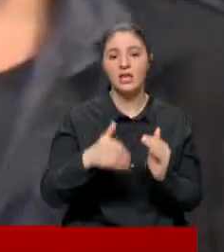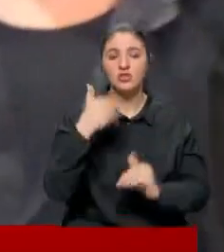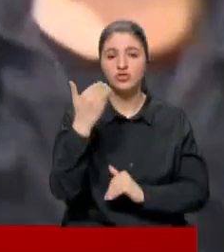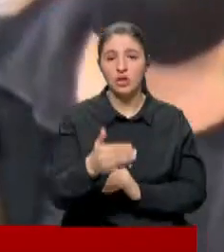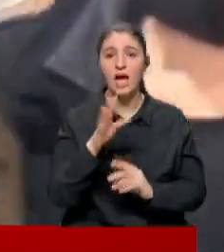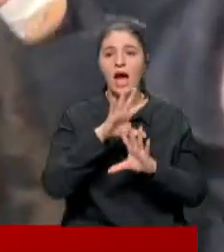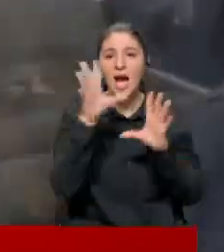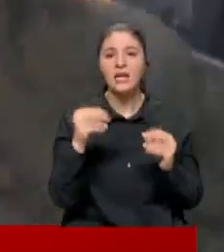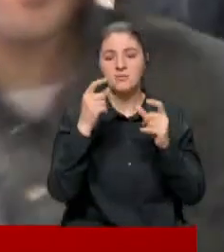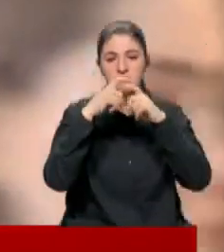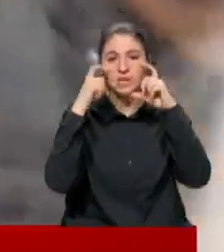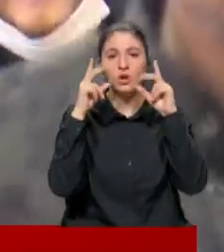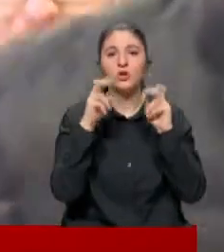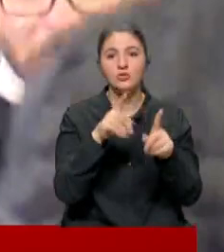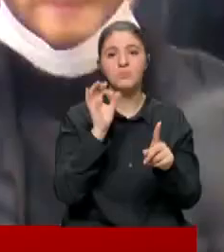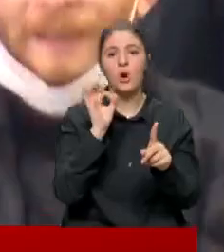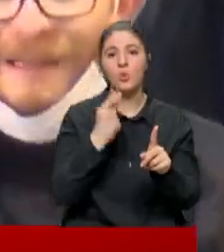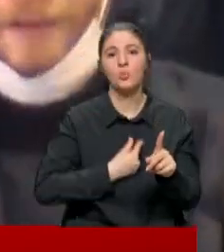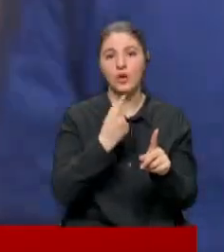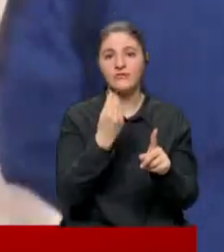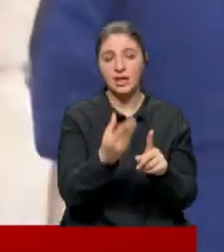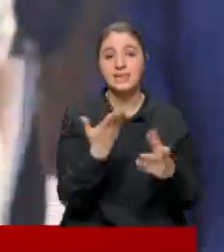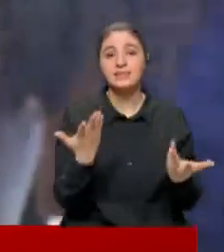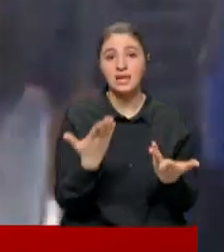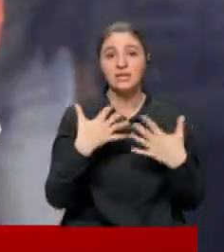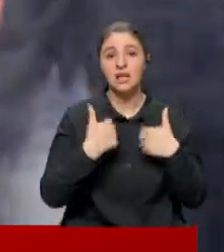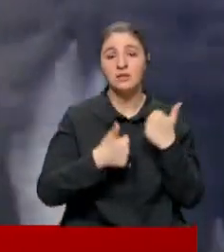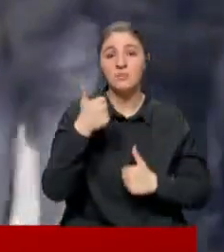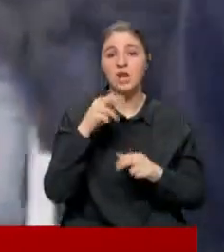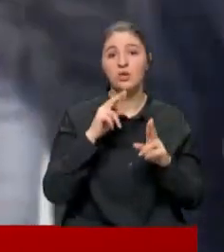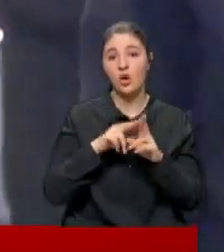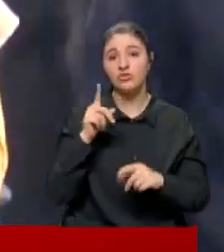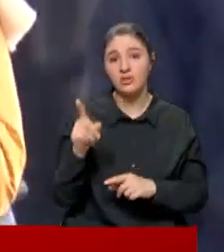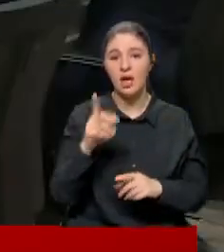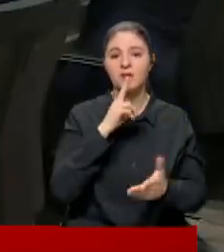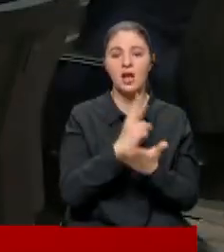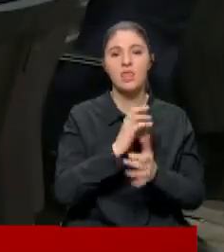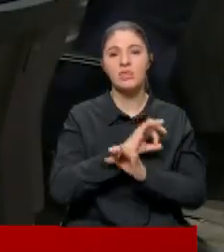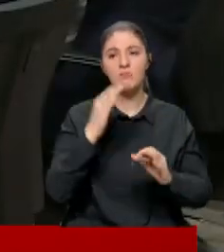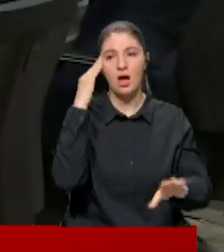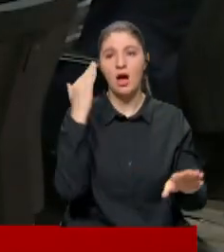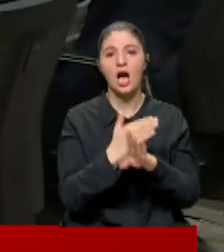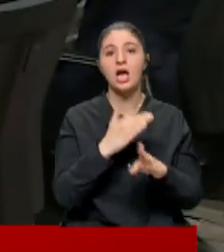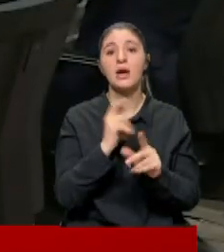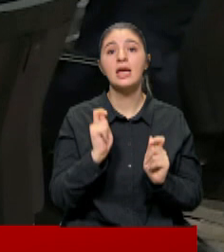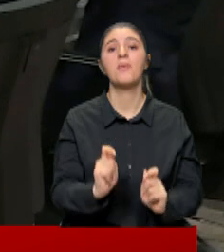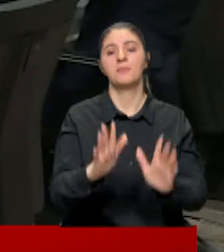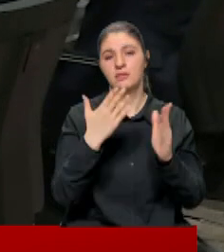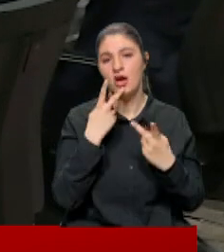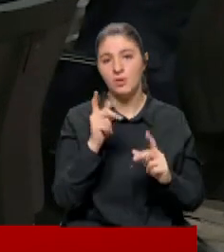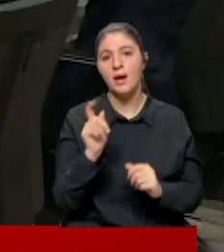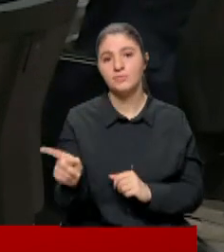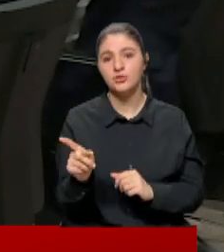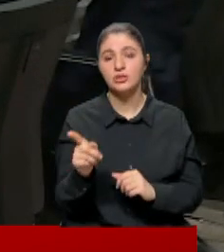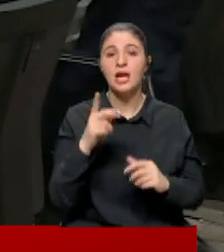ardından herkesi maske konusunda böyle uyardı. Zaten Sağlık Bakanı Koca da kararlarda tam mutabakat sağlanamadığını